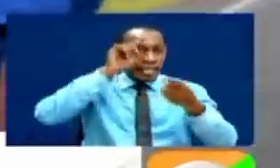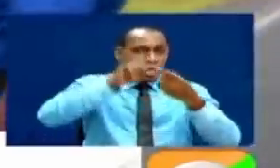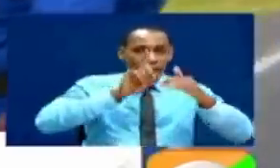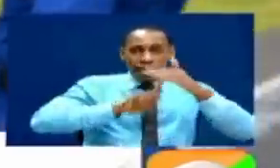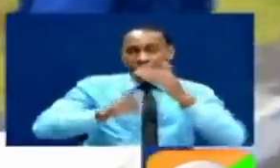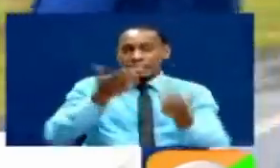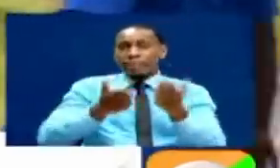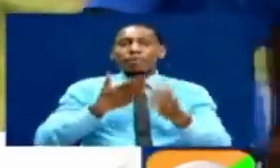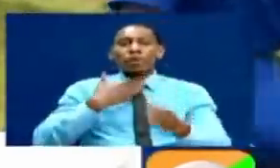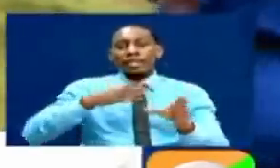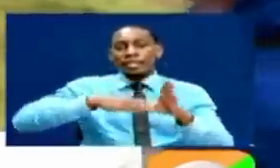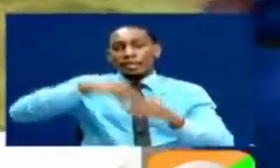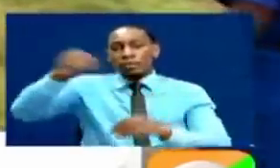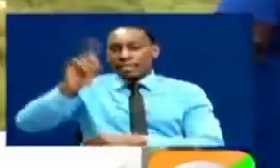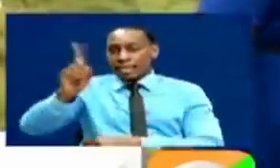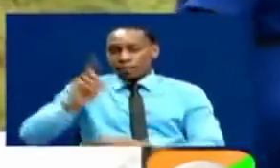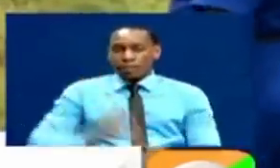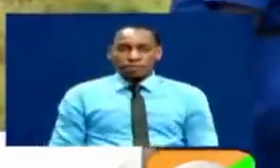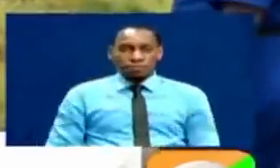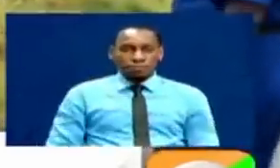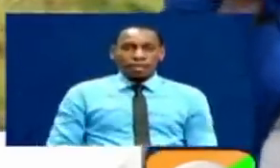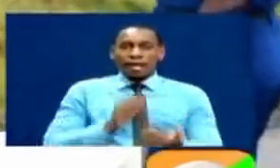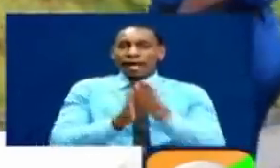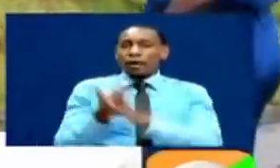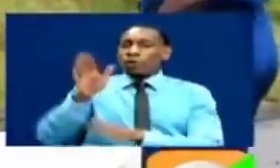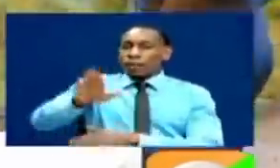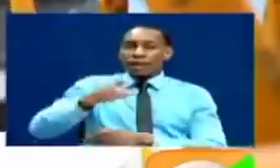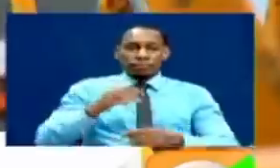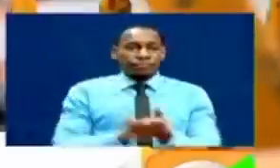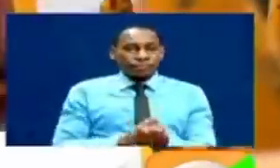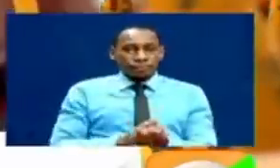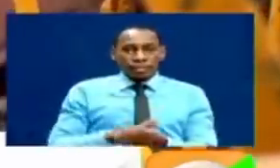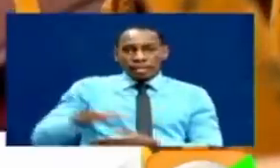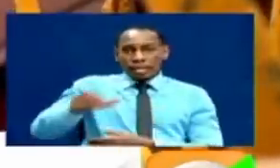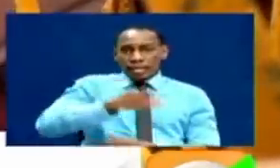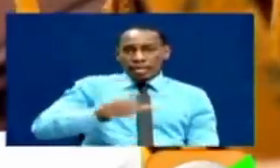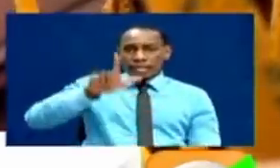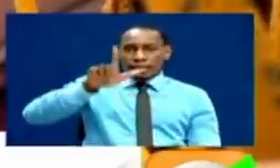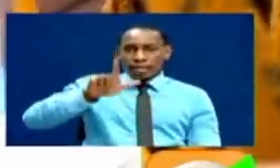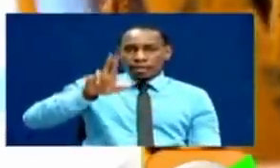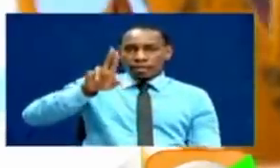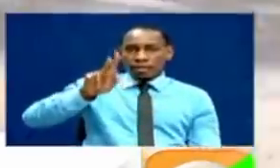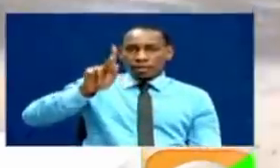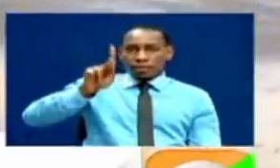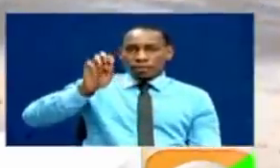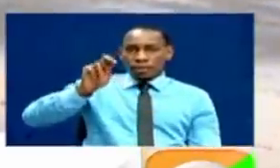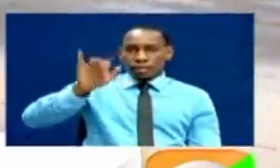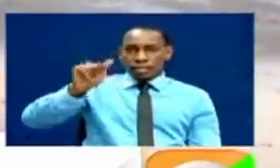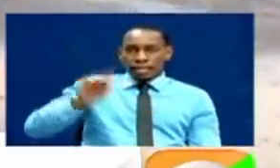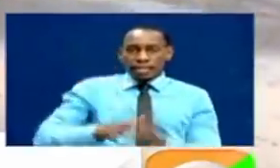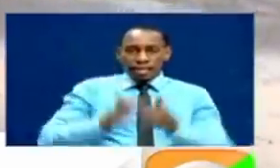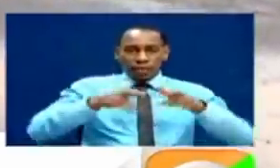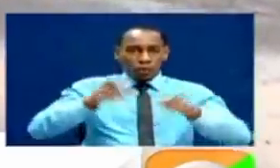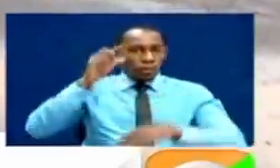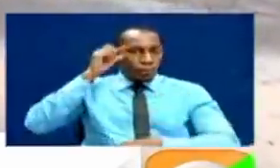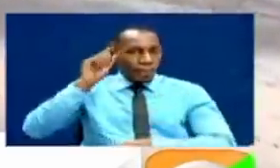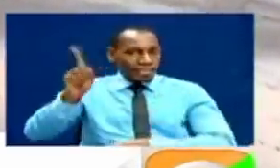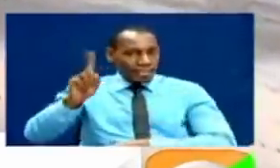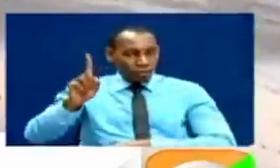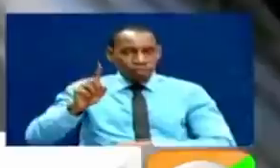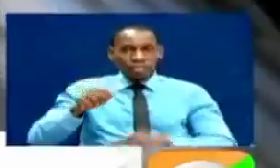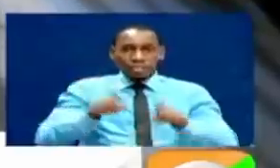kuingia au kutoka Nairobi. Hapa hakuna parking, magari zimelee. Eneo la Lukenya kwenye barabara kuu ya Nairobi Mombasa ni mojawapo ya